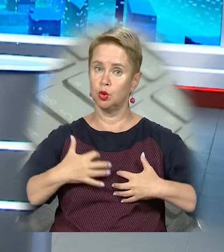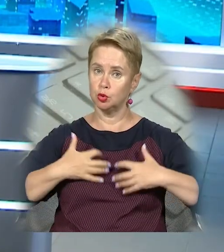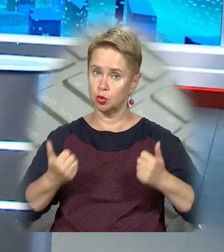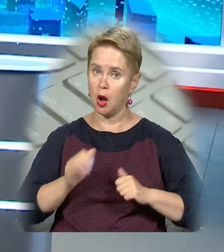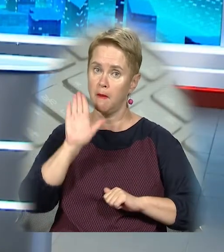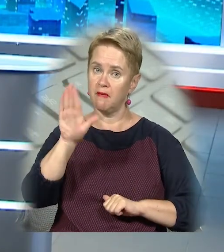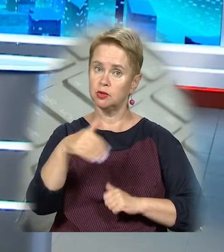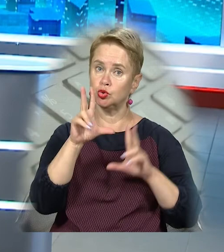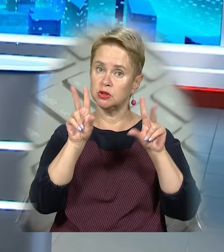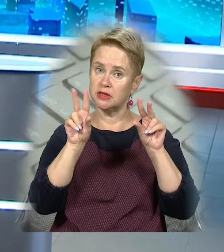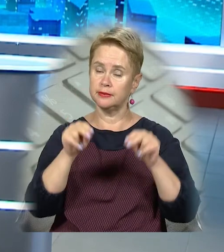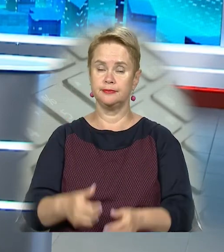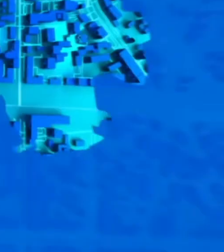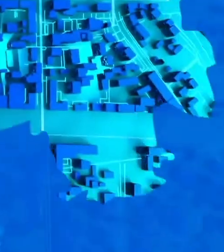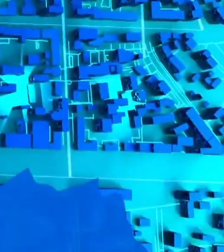Будьте здорові. Хай щастить.